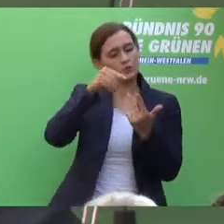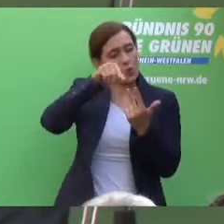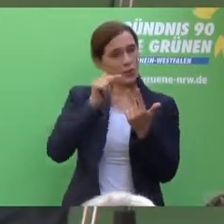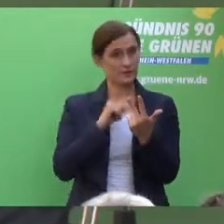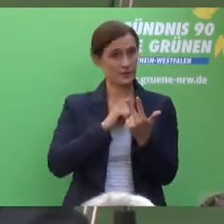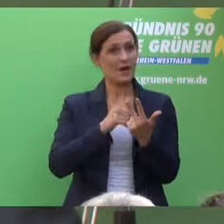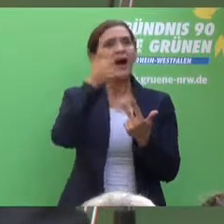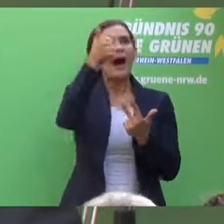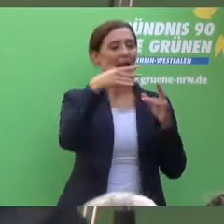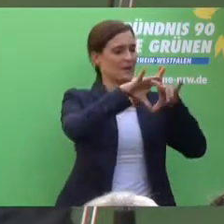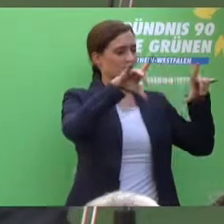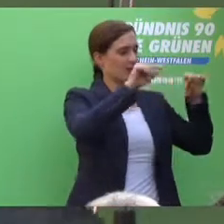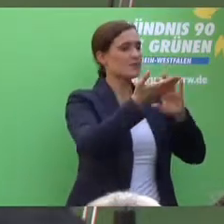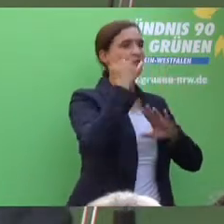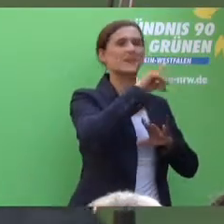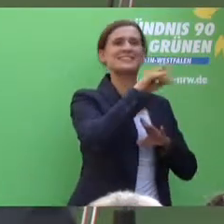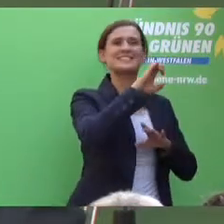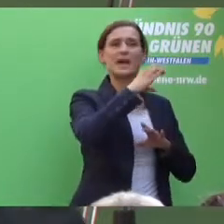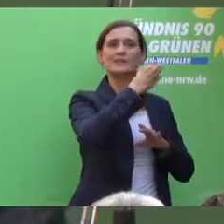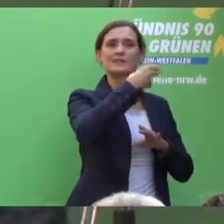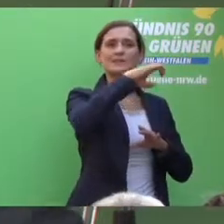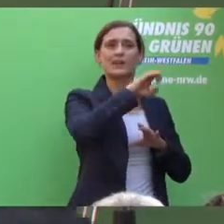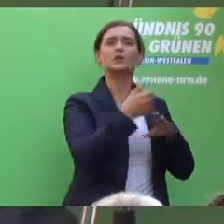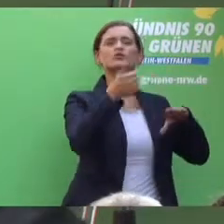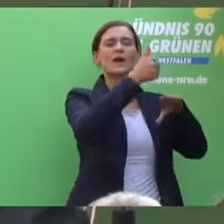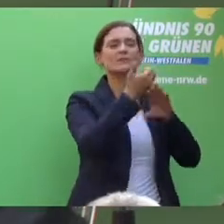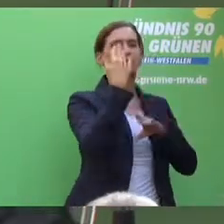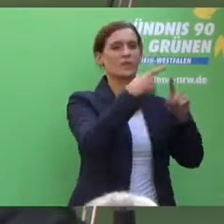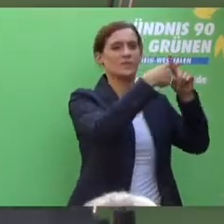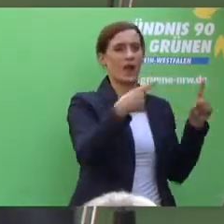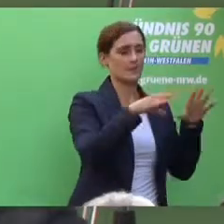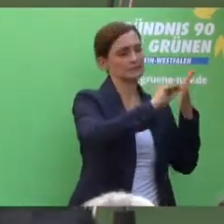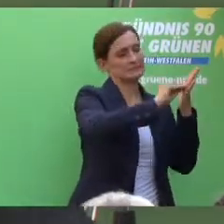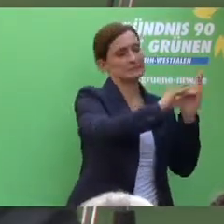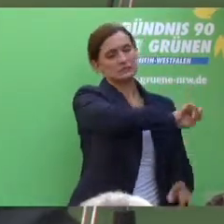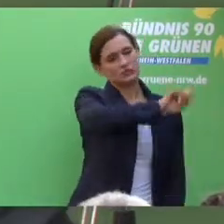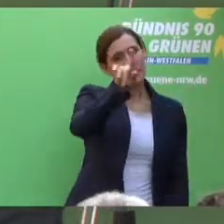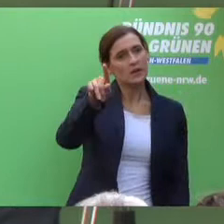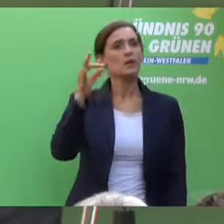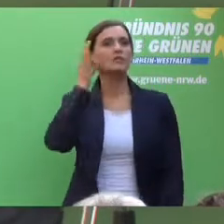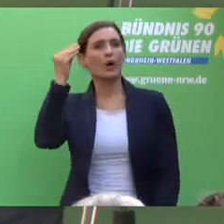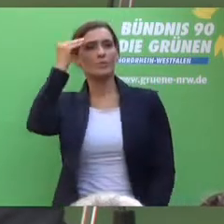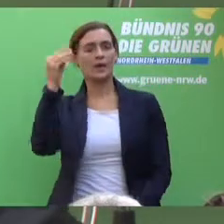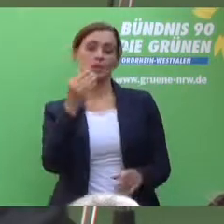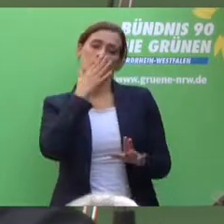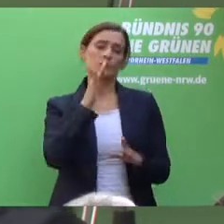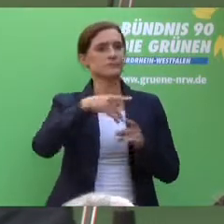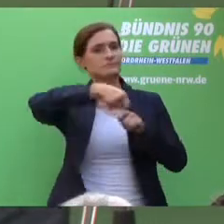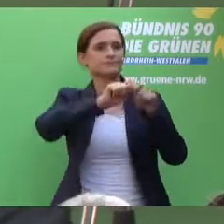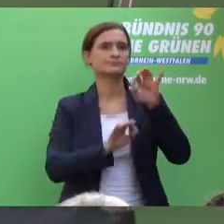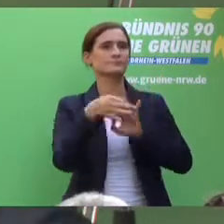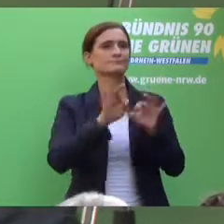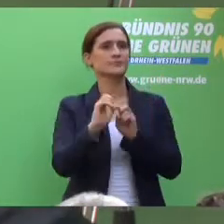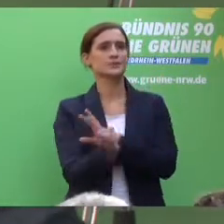eines Briefes von Herrn Zetsche, das der Chef von Daimler schlicht und ergreifend blockiert und auf den Weg geräumt hat. Liebe